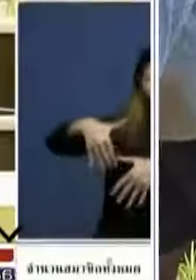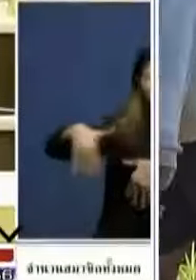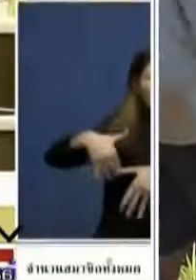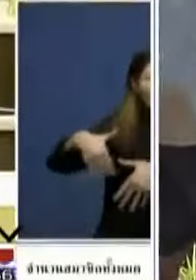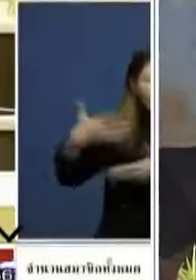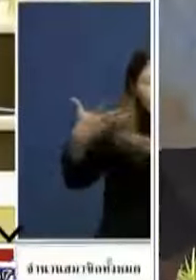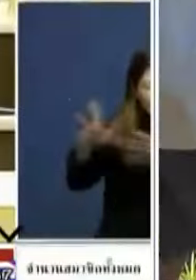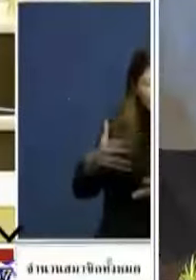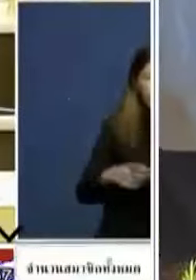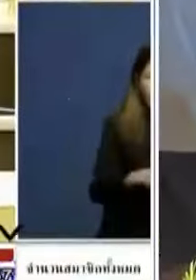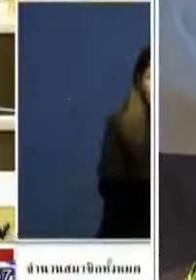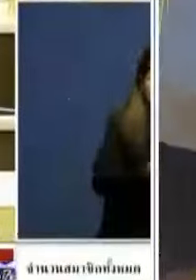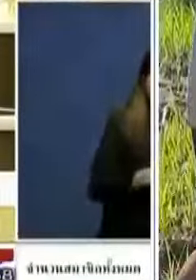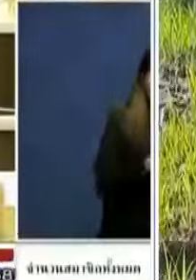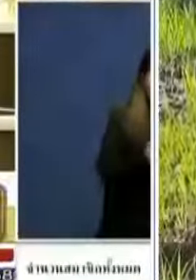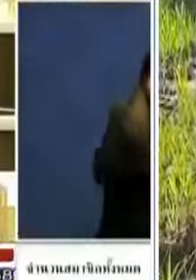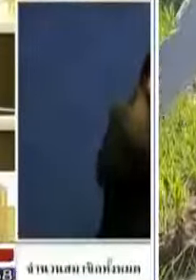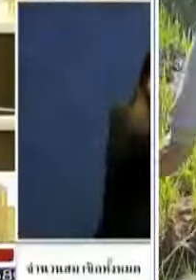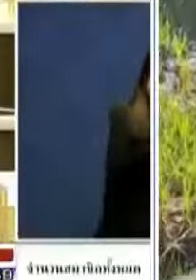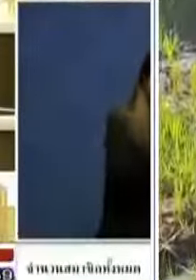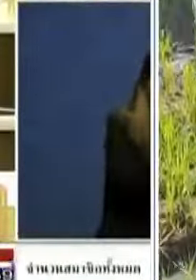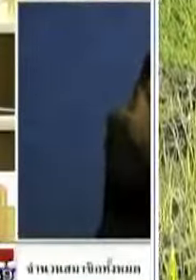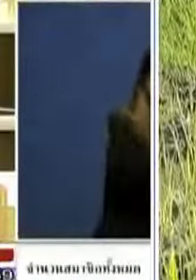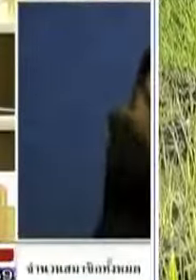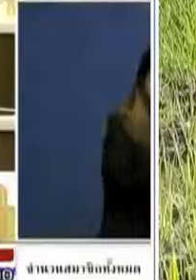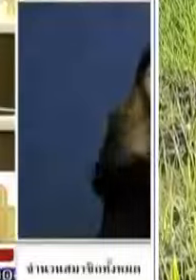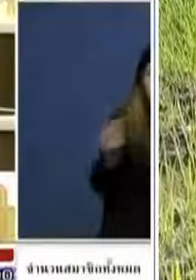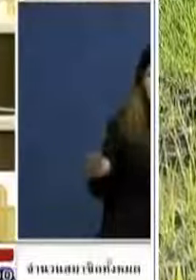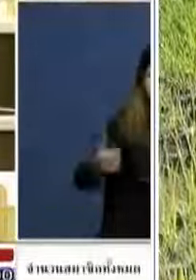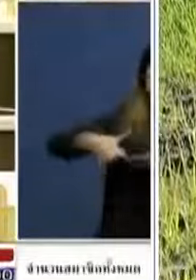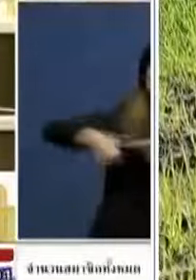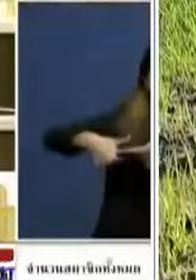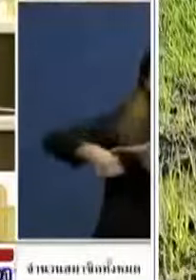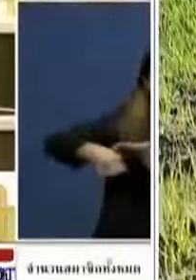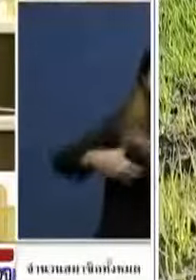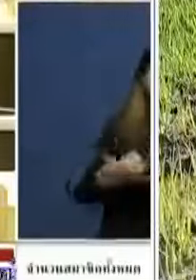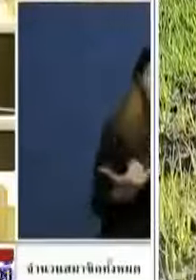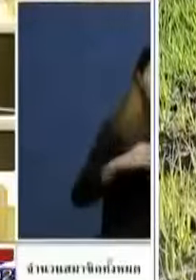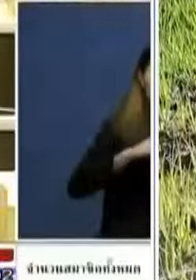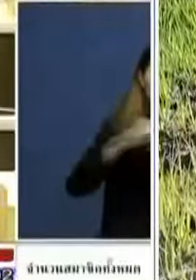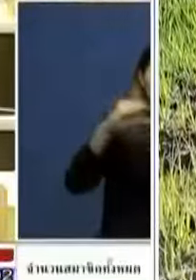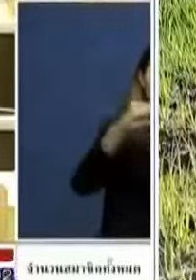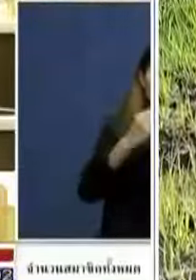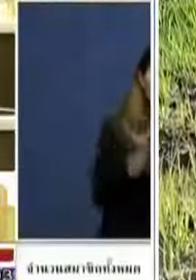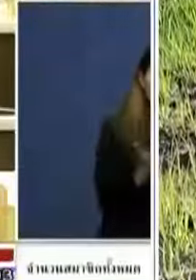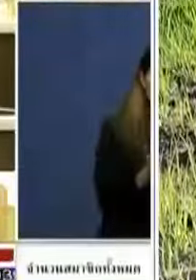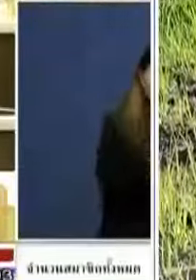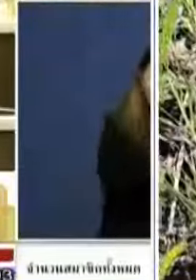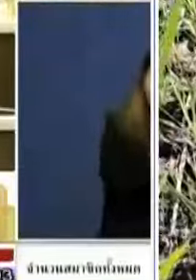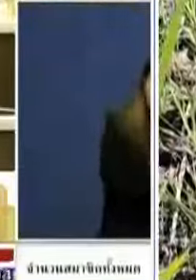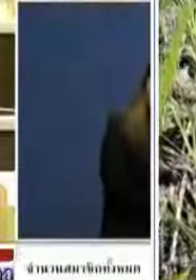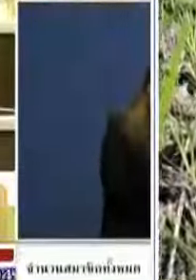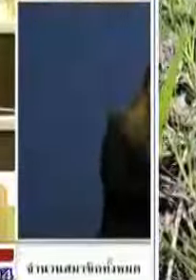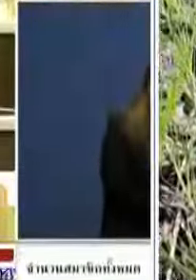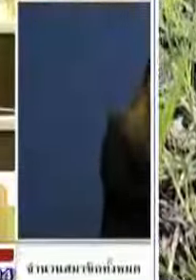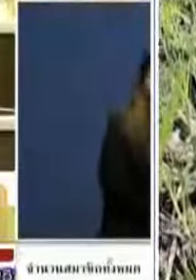ผลิตแล้วก็จะไปขายข้าวแล้วก็นำเงินไปใช้หนี้ค่าปุ๋ยแต่โครงการนี้ต้องนำเงินไปเข้าบัญชีไปสมทบเมื่